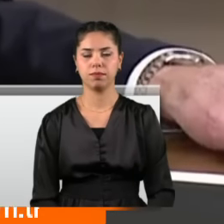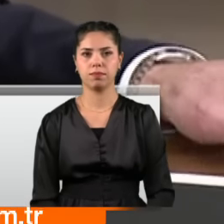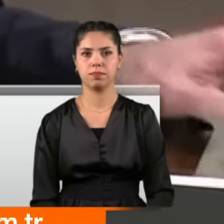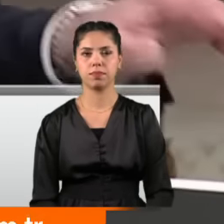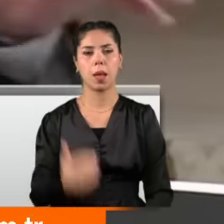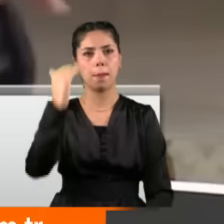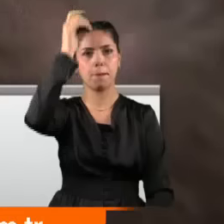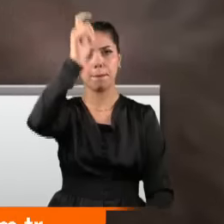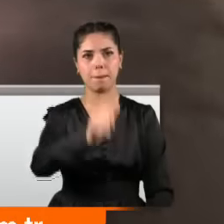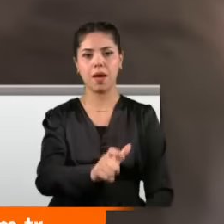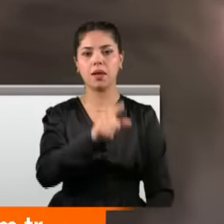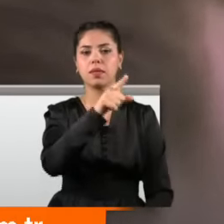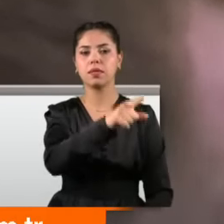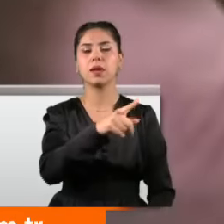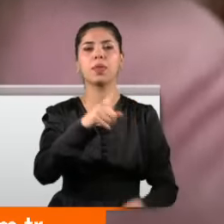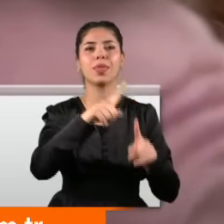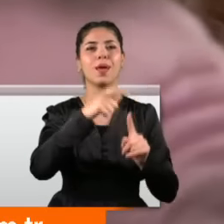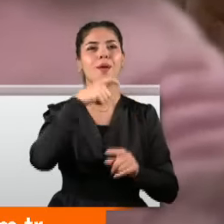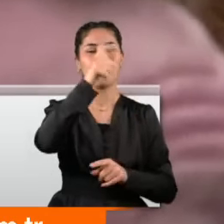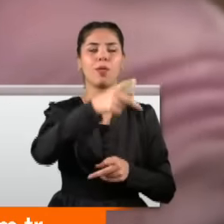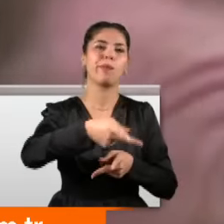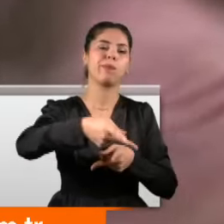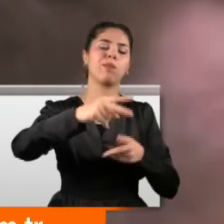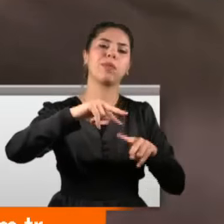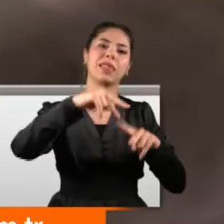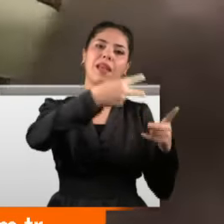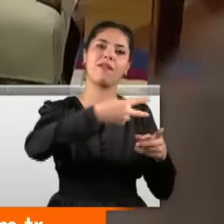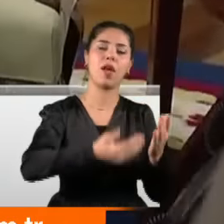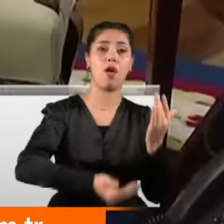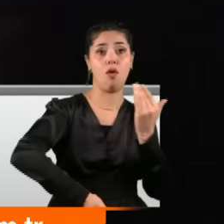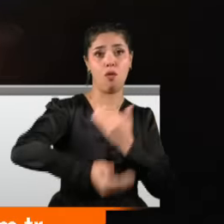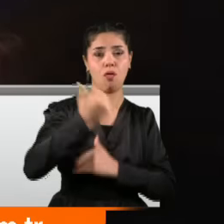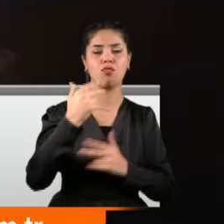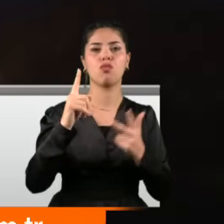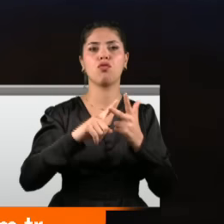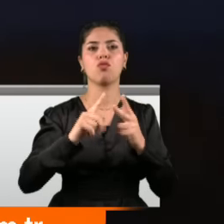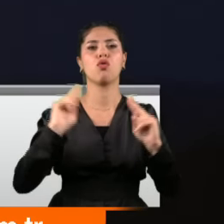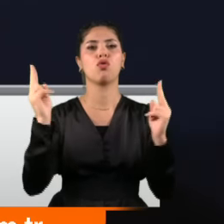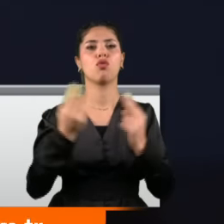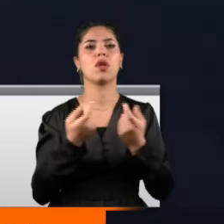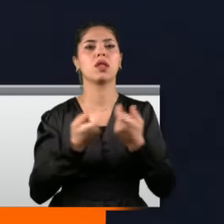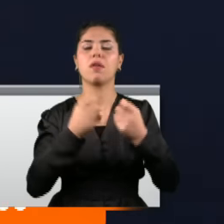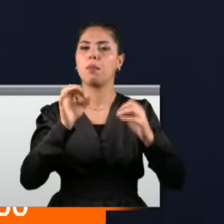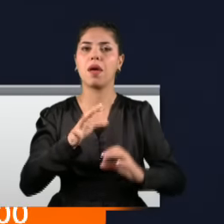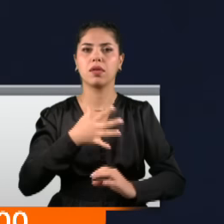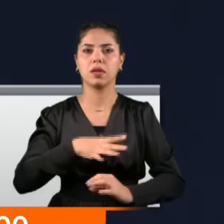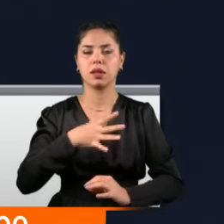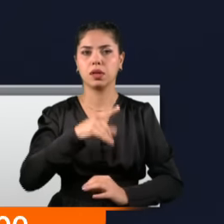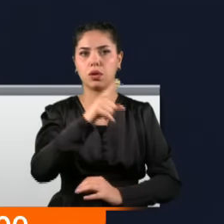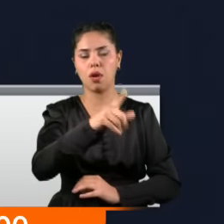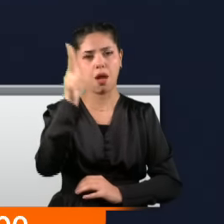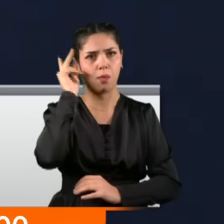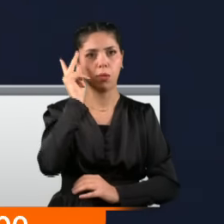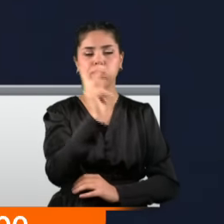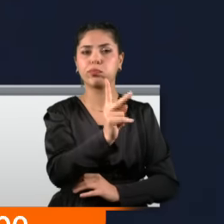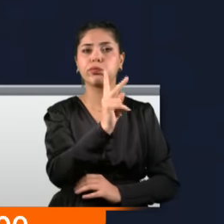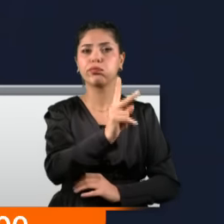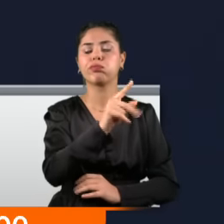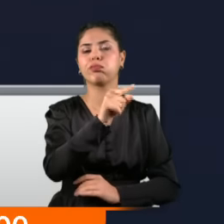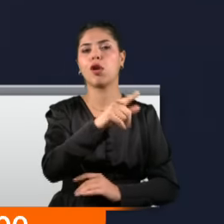Joe Biden, koltuğunu Trump'a bırakmadan önce 3. Dünya Savaşı'nı başlatmakta kararlı. Amerikan yapımı balistik füzelerin